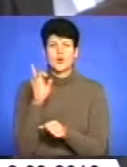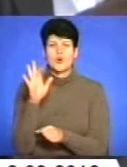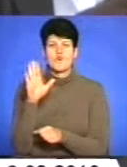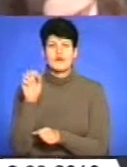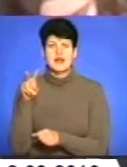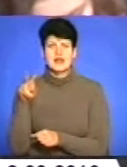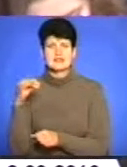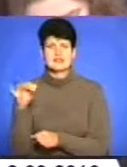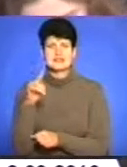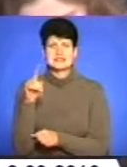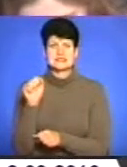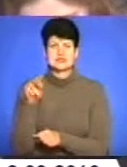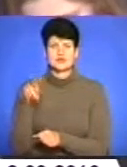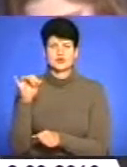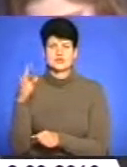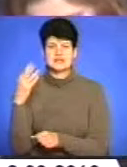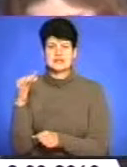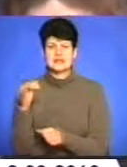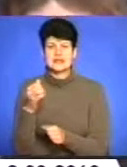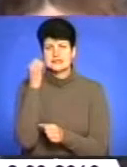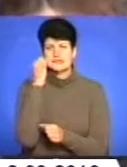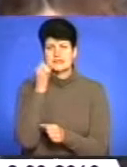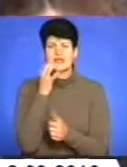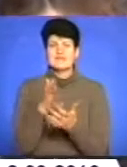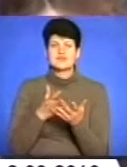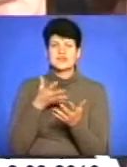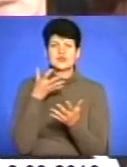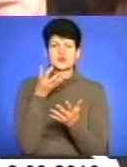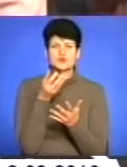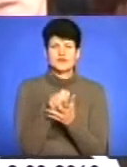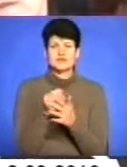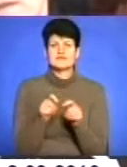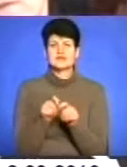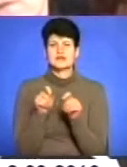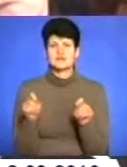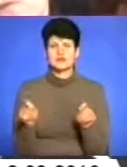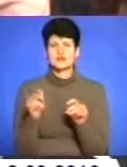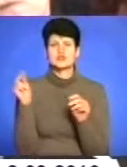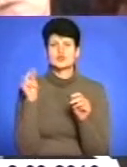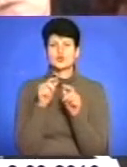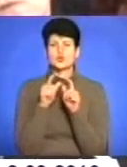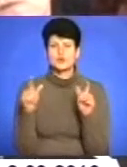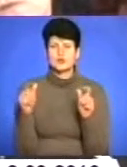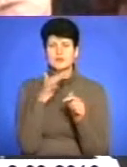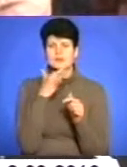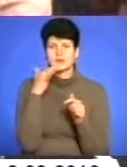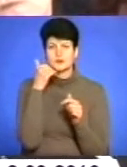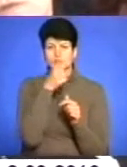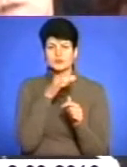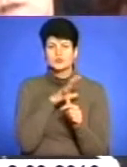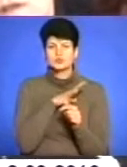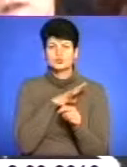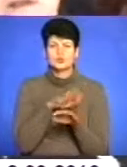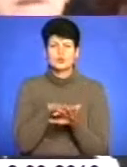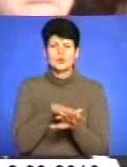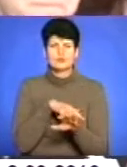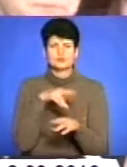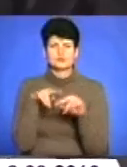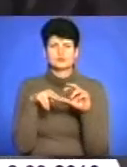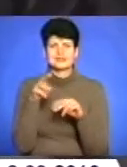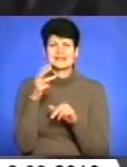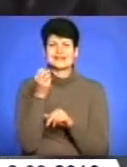Залозецький. Завдяки фінансуванню по фонду регіонального розвитку відкриваються і школи, що роками були довгобудами. Майже на 13